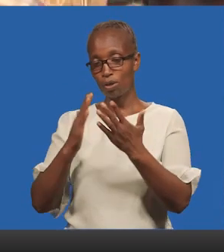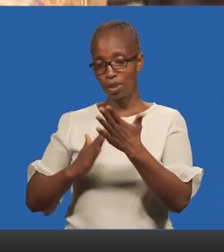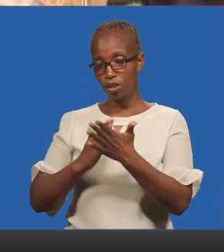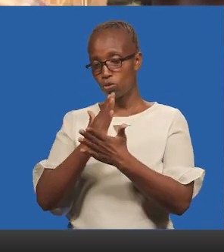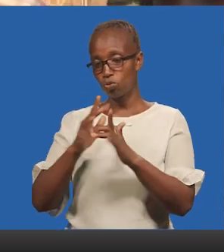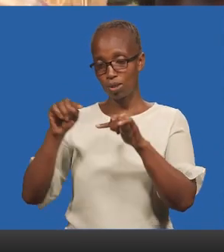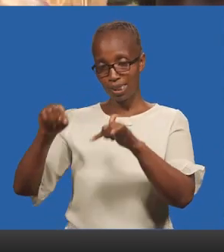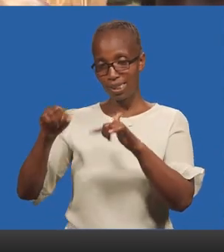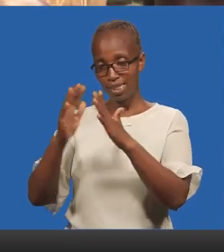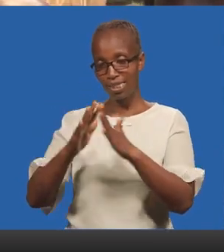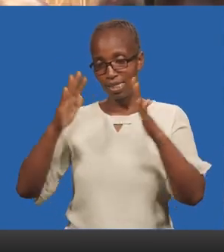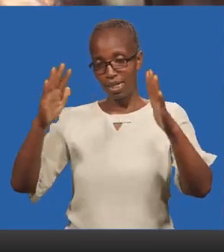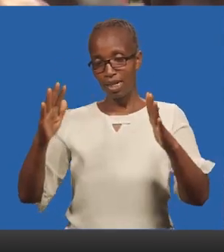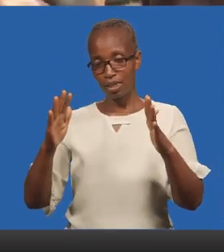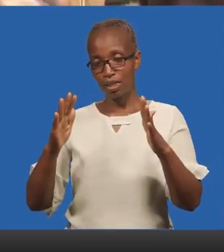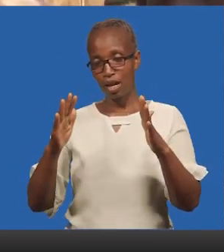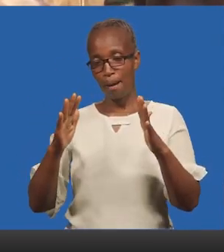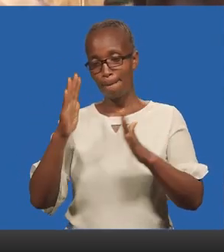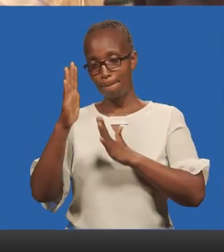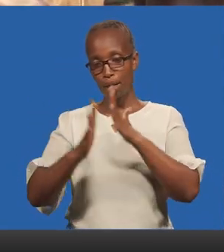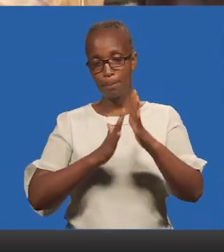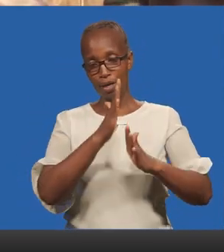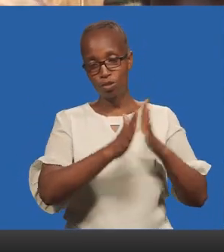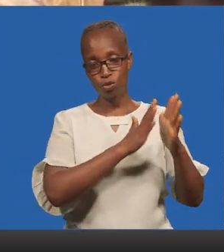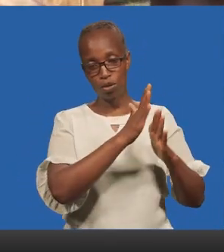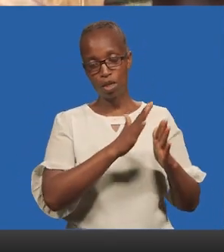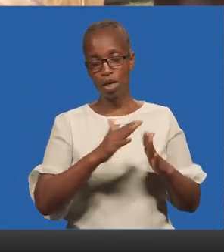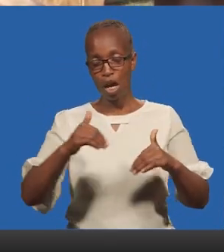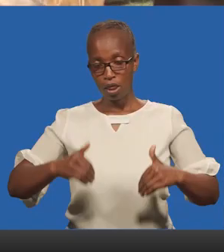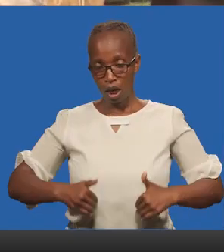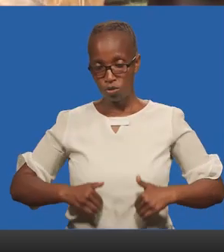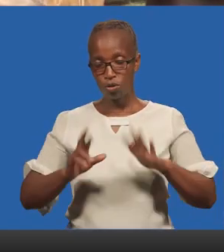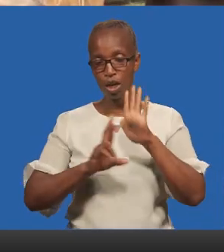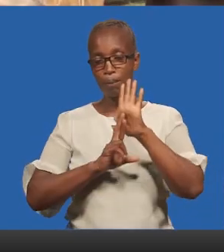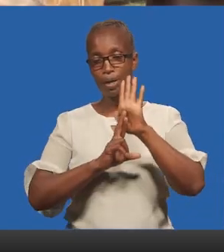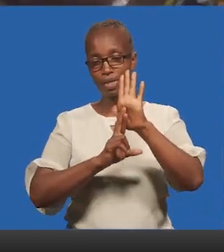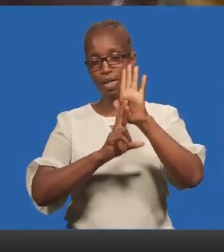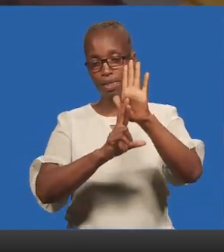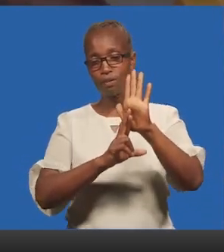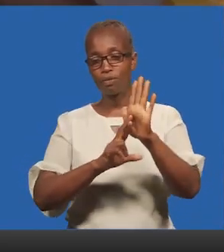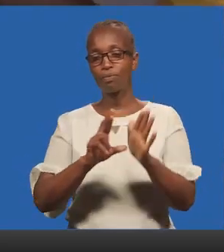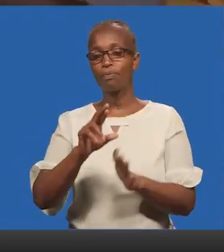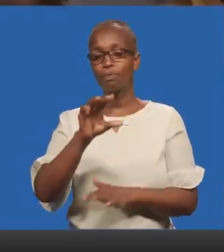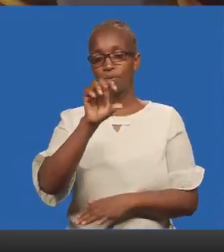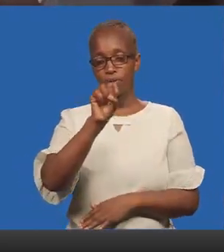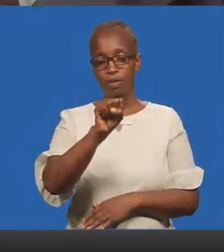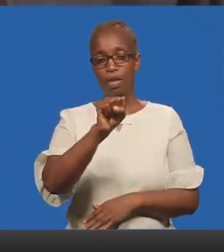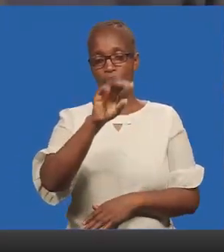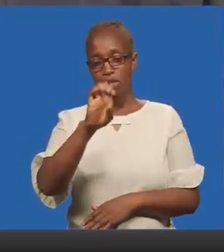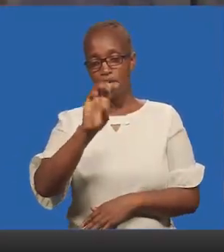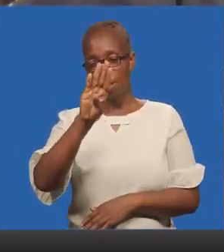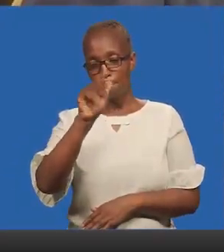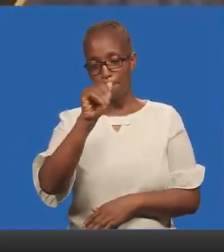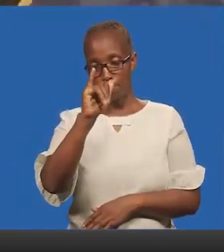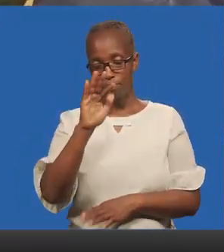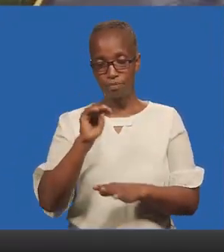this great festival. Mwenyekiti wa wanarika eneo ya Sekenani, Steve Simbai,